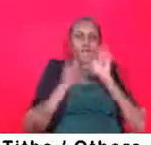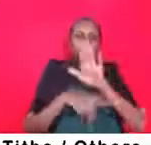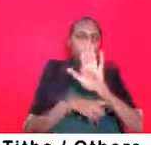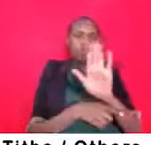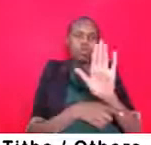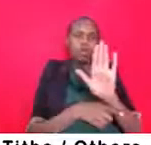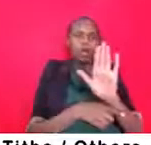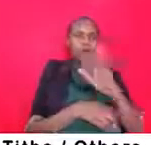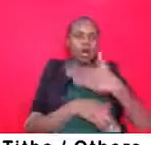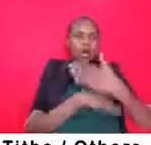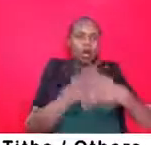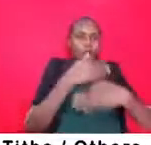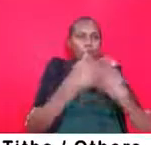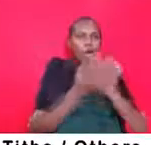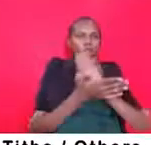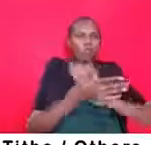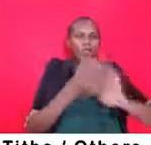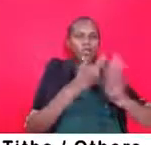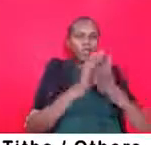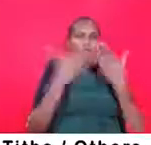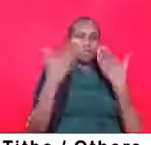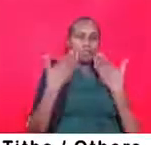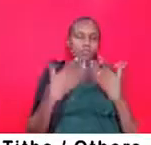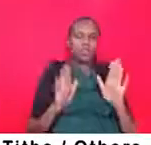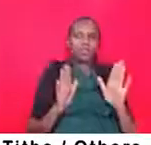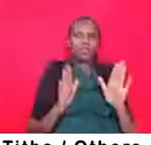yako imefanikiwa.